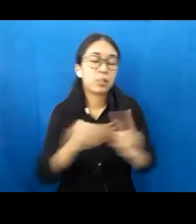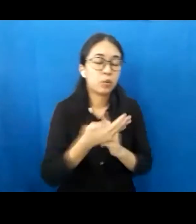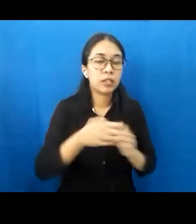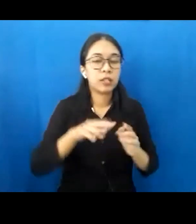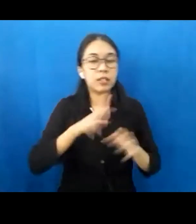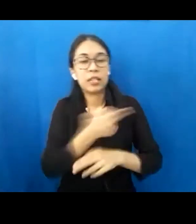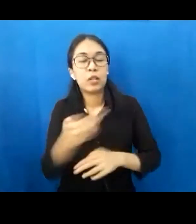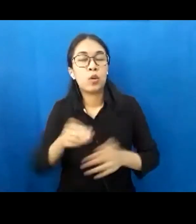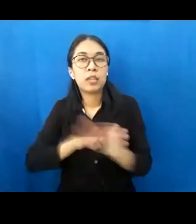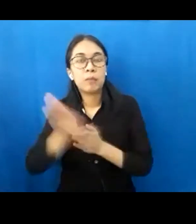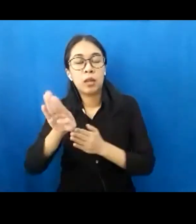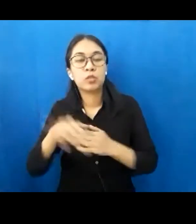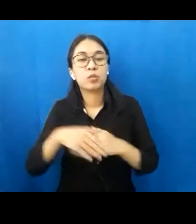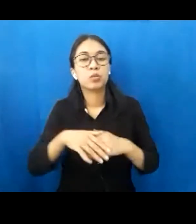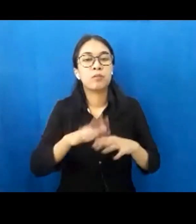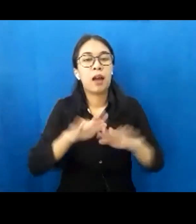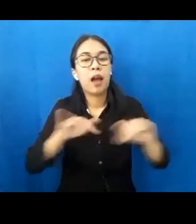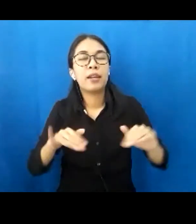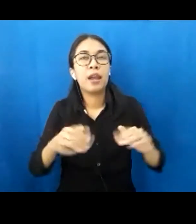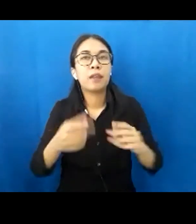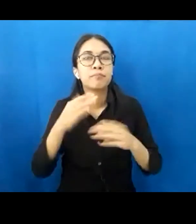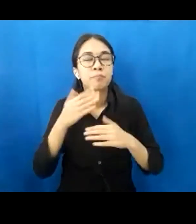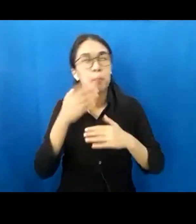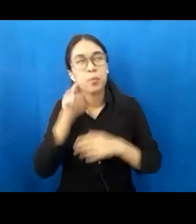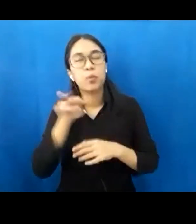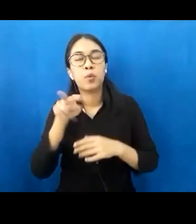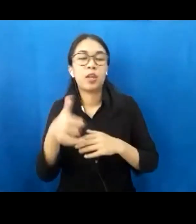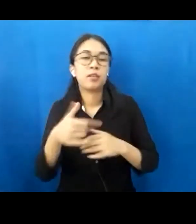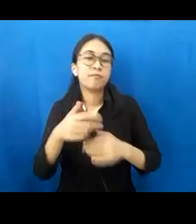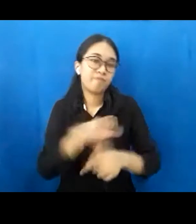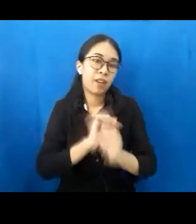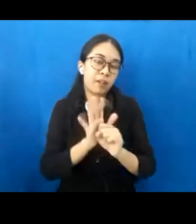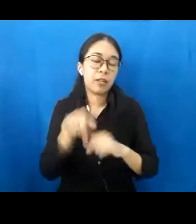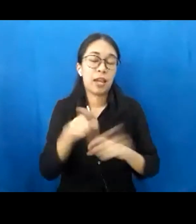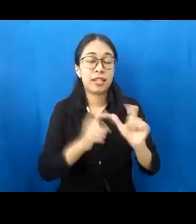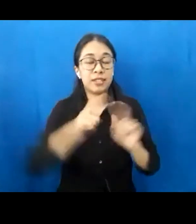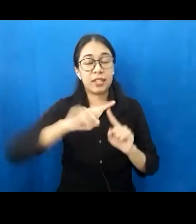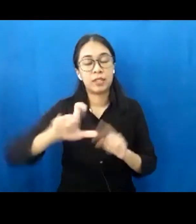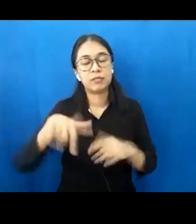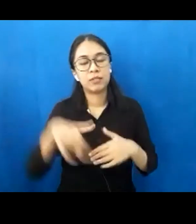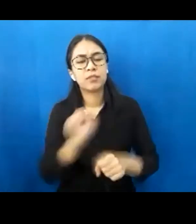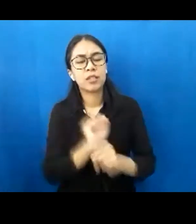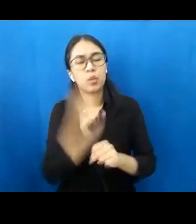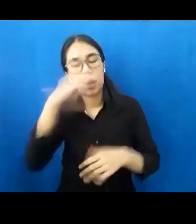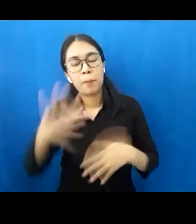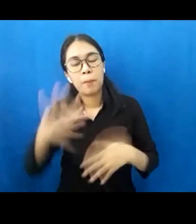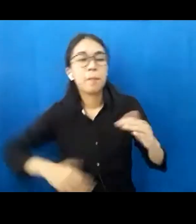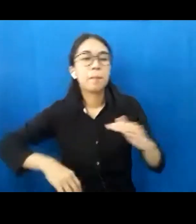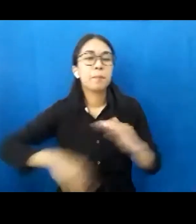Anak Berduli, Masa Pandemi. Set the Children yang bekerja untuk pemenuhan hak anak turut serta